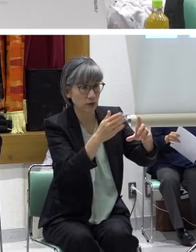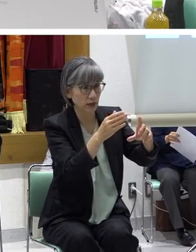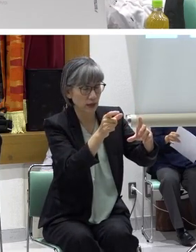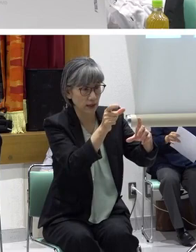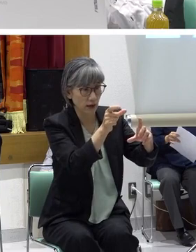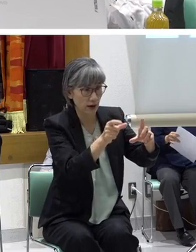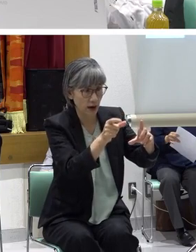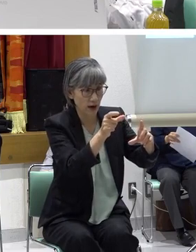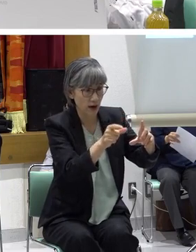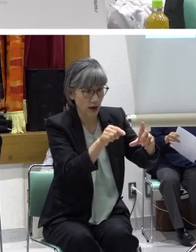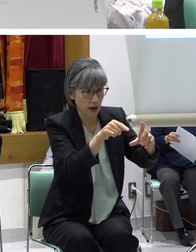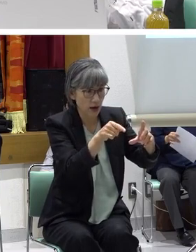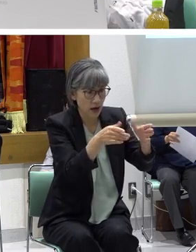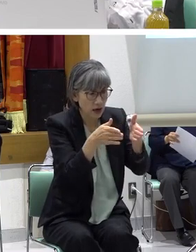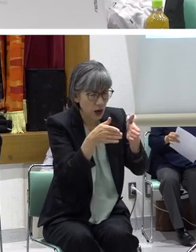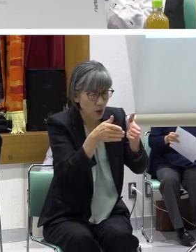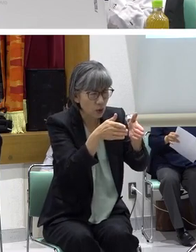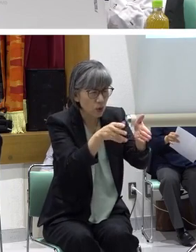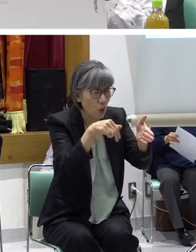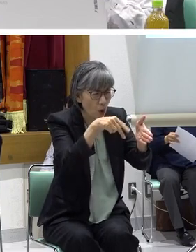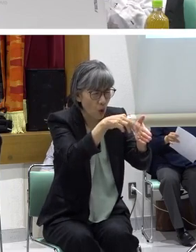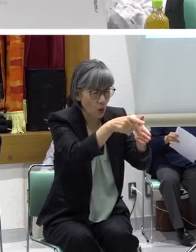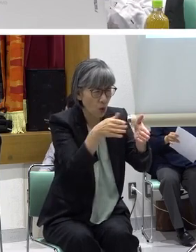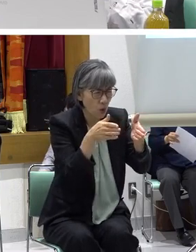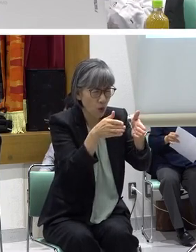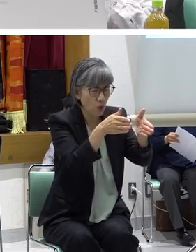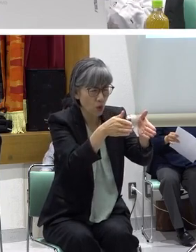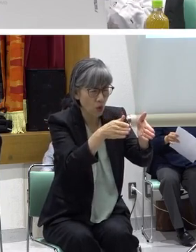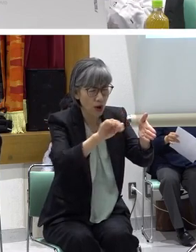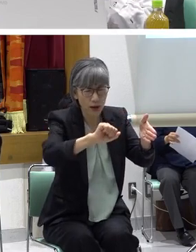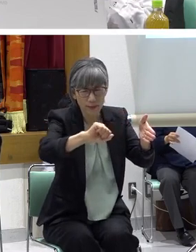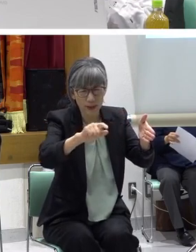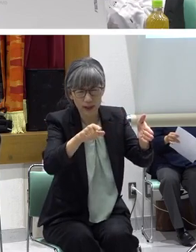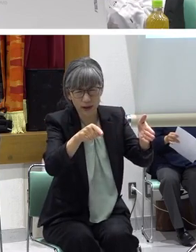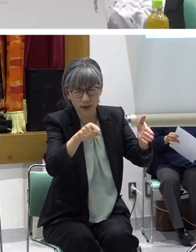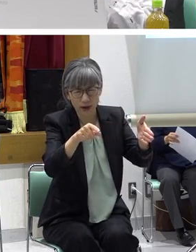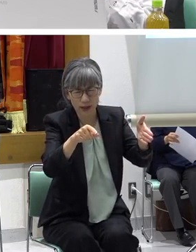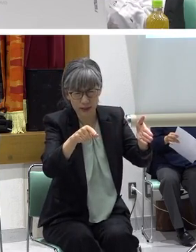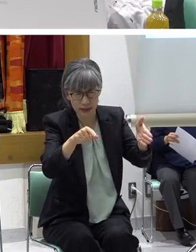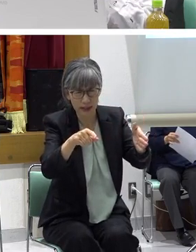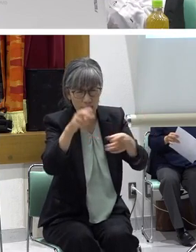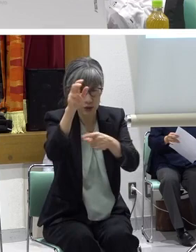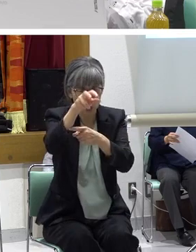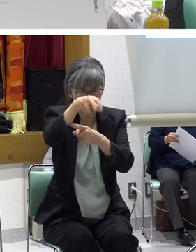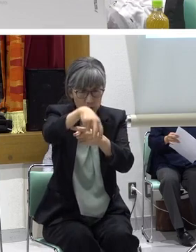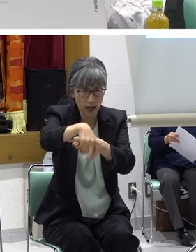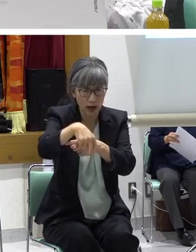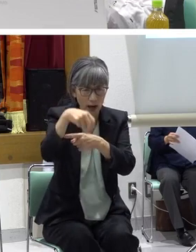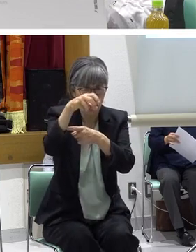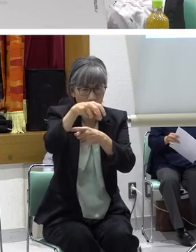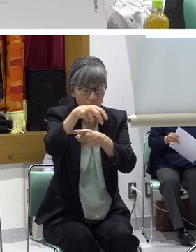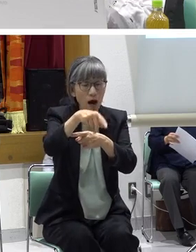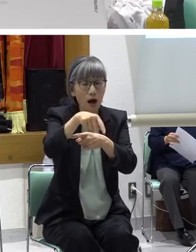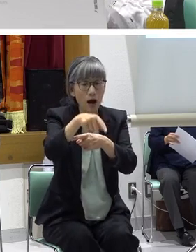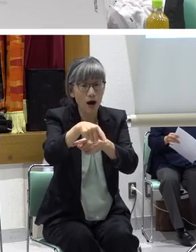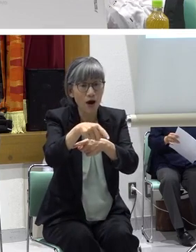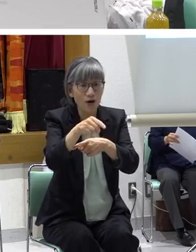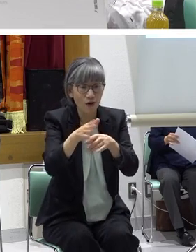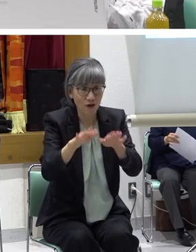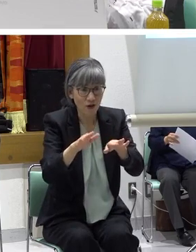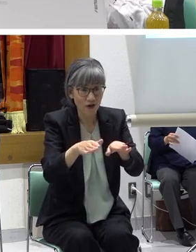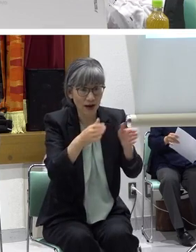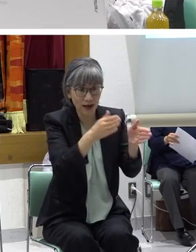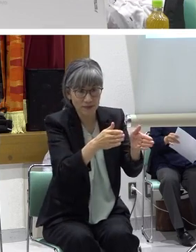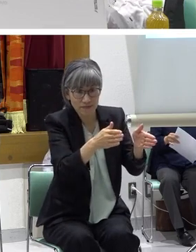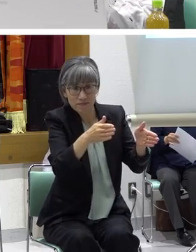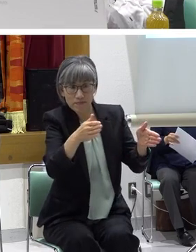がこれまでの歩道です。右側にショベルカーがありますが、ここが今回新たに広げ